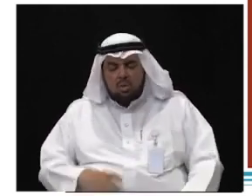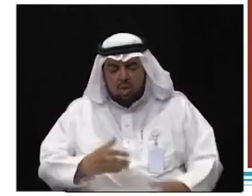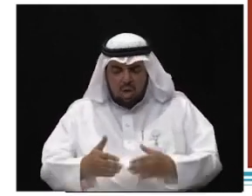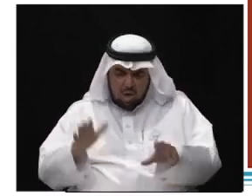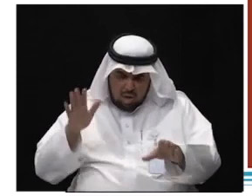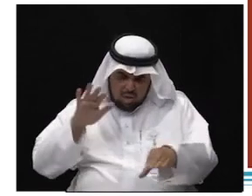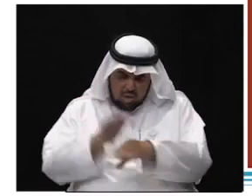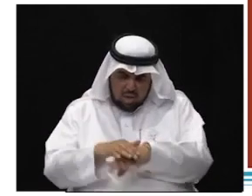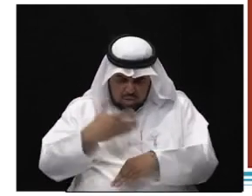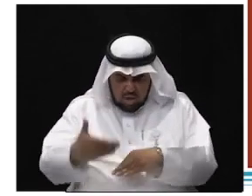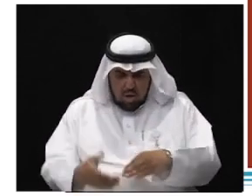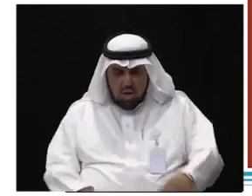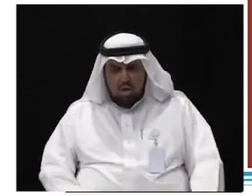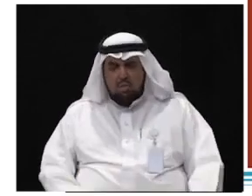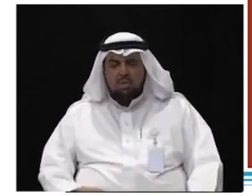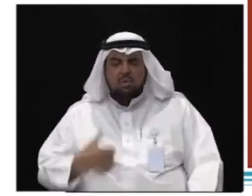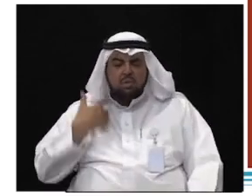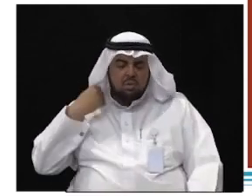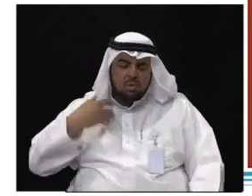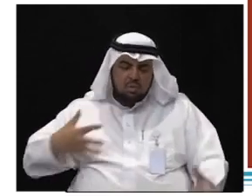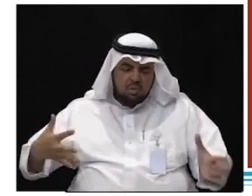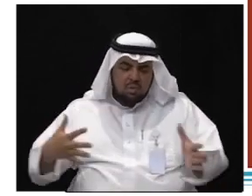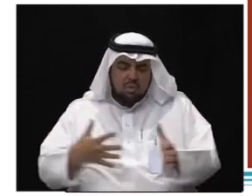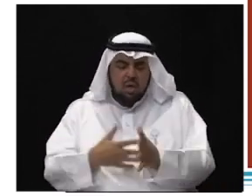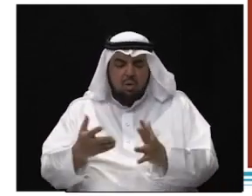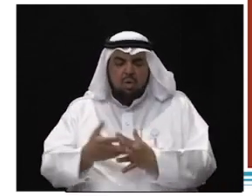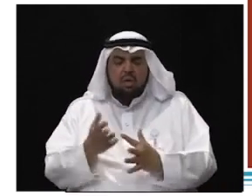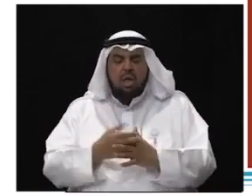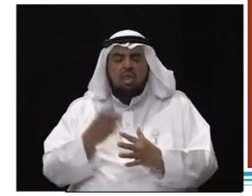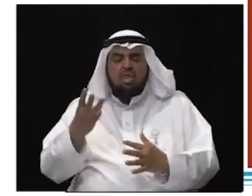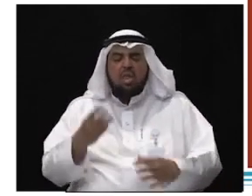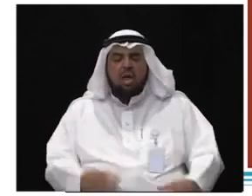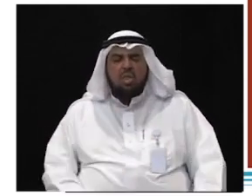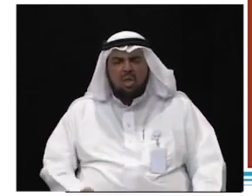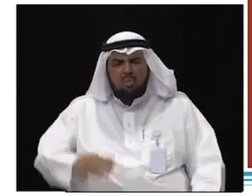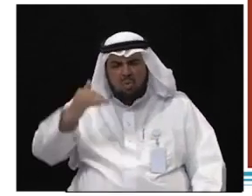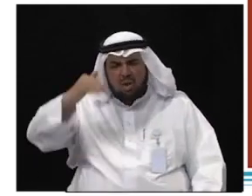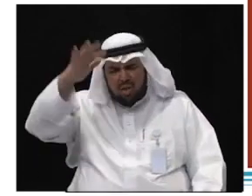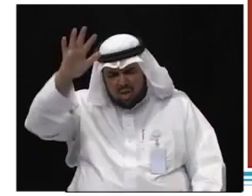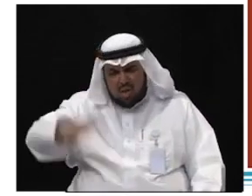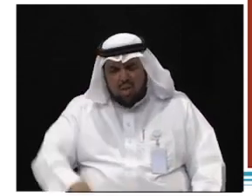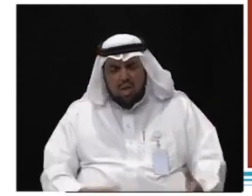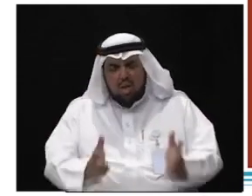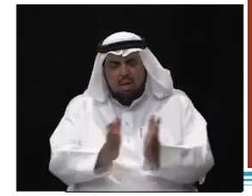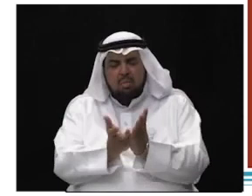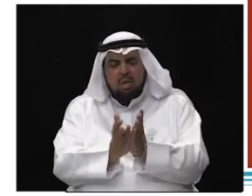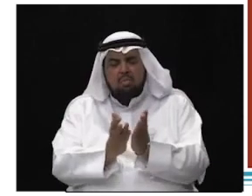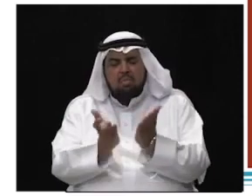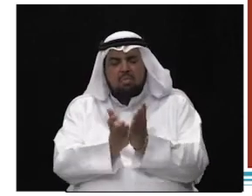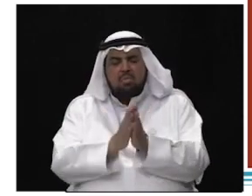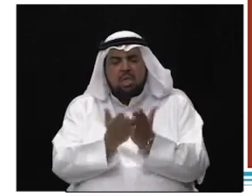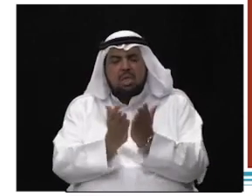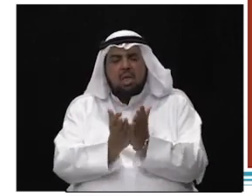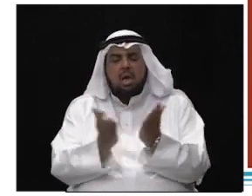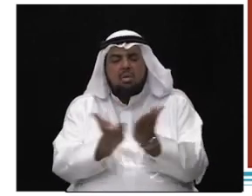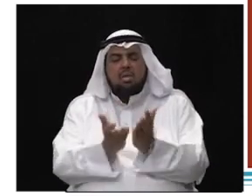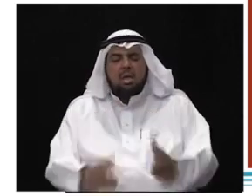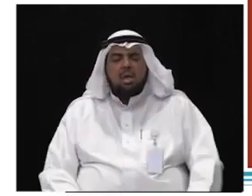عبد العزيز ونورة لإنهاء الوحدة الثالثة بموضوعاتها النظرية من كتاب الطالب وتدريباتها